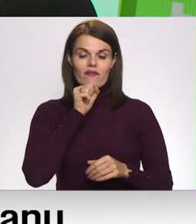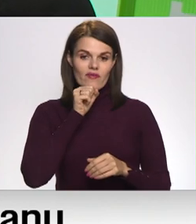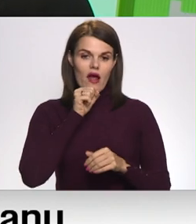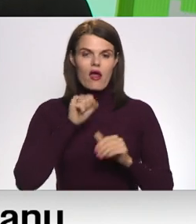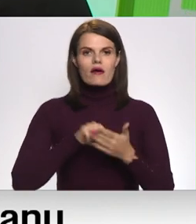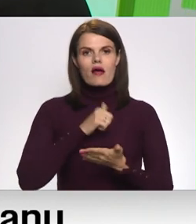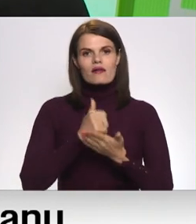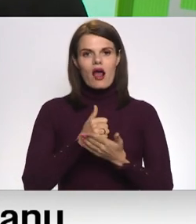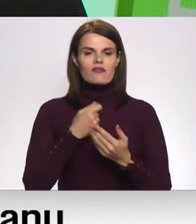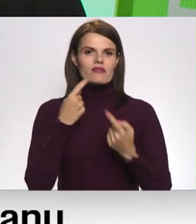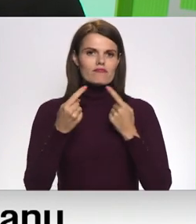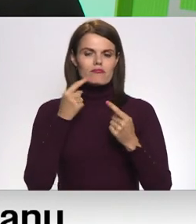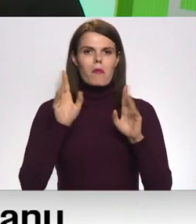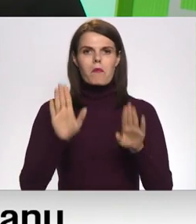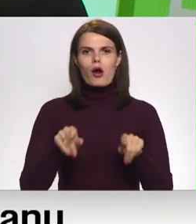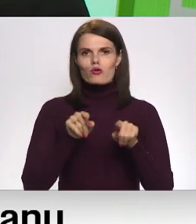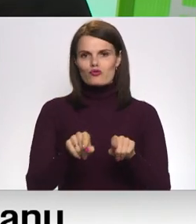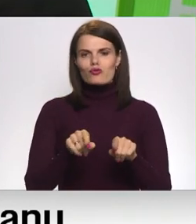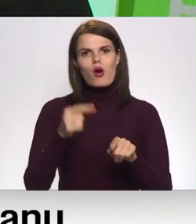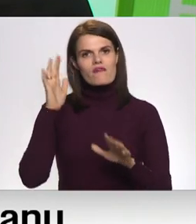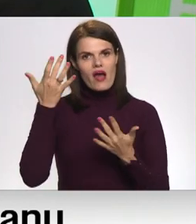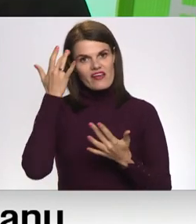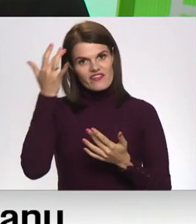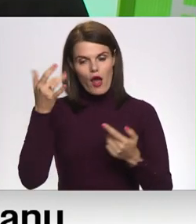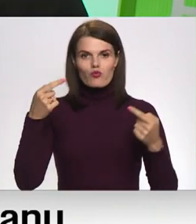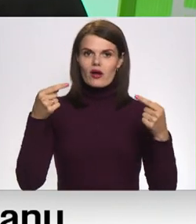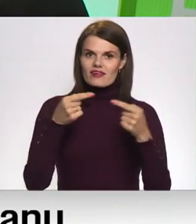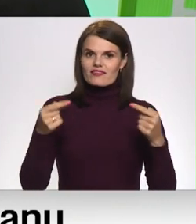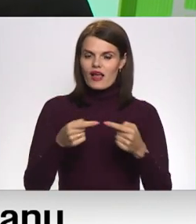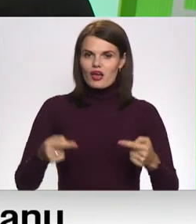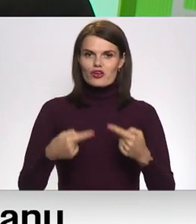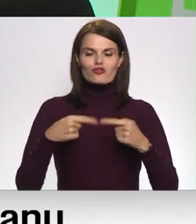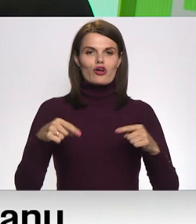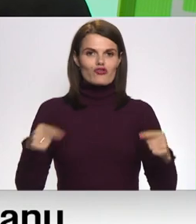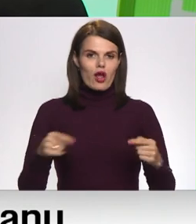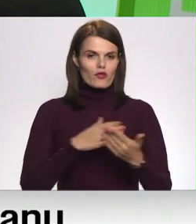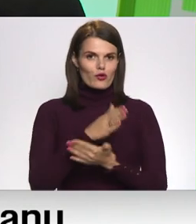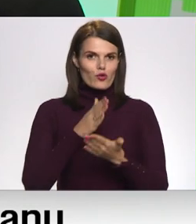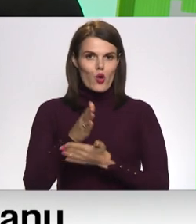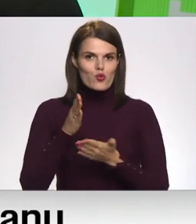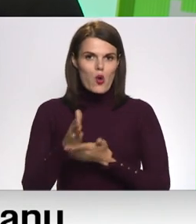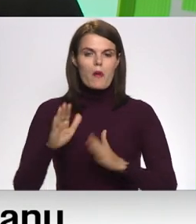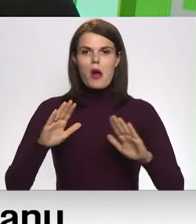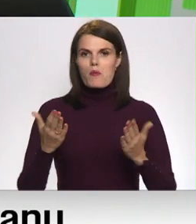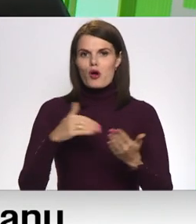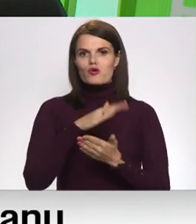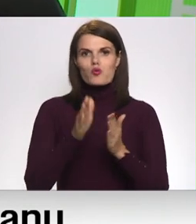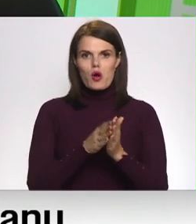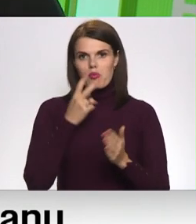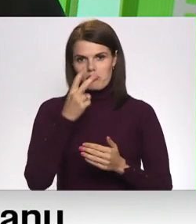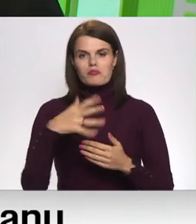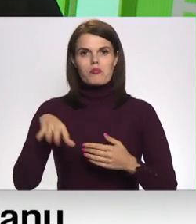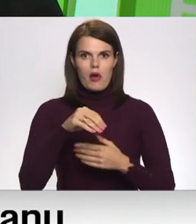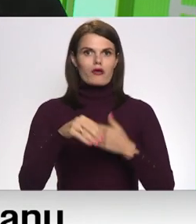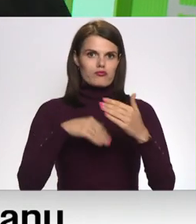precizējam. Protams, vēl ar Nacionālo apvienību vēl tiek likt dažādi jautājumi uz galda, bet kopumā es gribu teikt, ka mēs platiem soļiem ejam uz